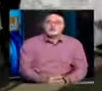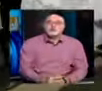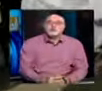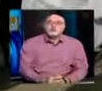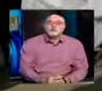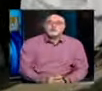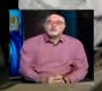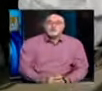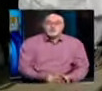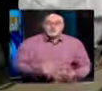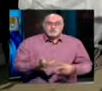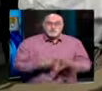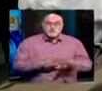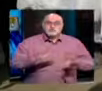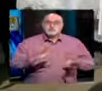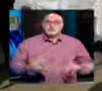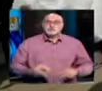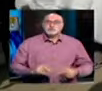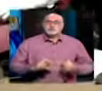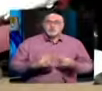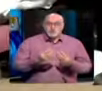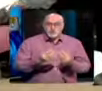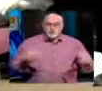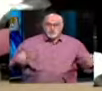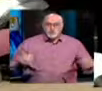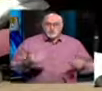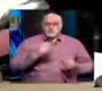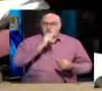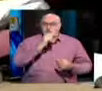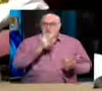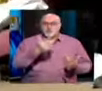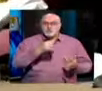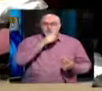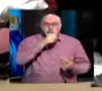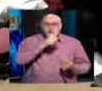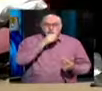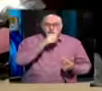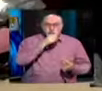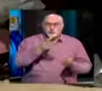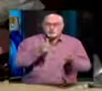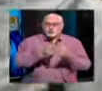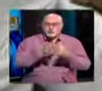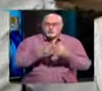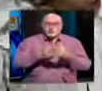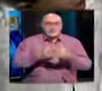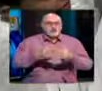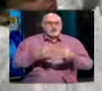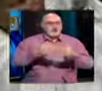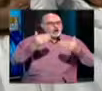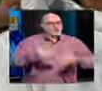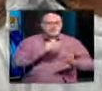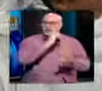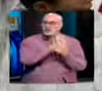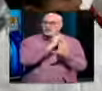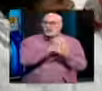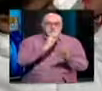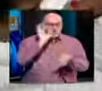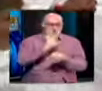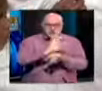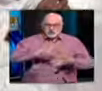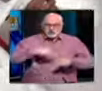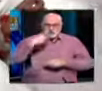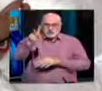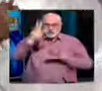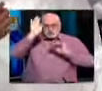فلسطينية على الأرض، من بينهم أطفال ونساء وشيوخ يطالبون بوقف المجازر المرتكبة بحق عائلات